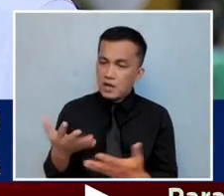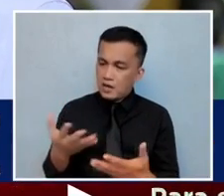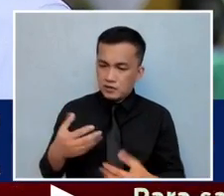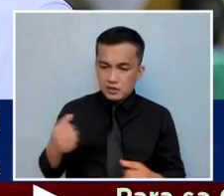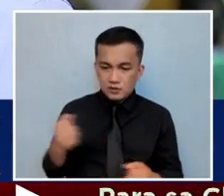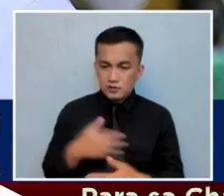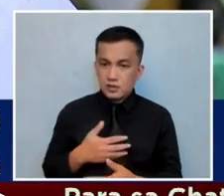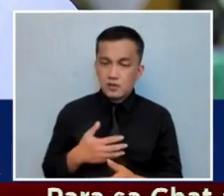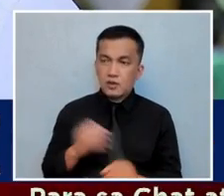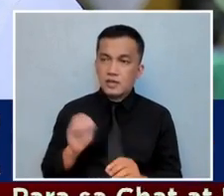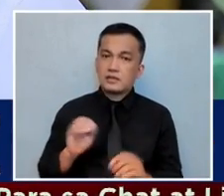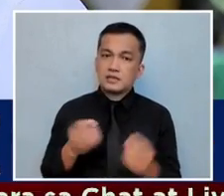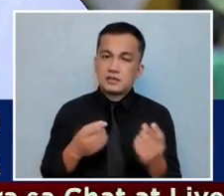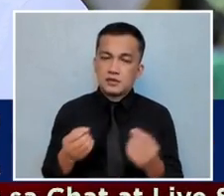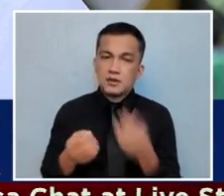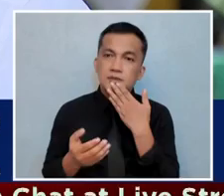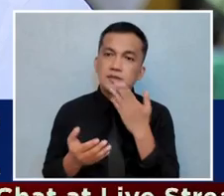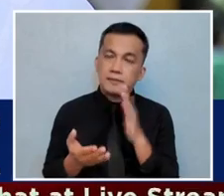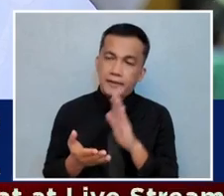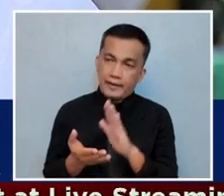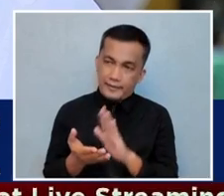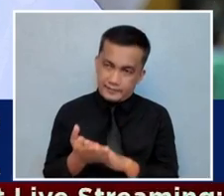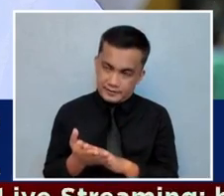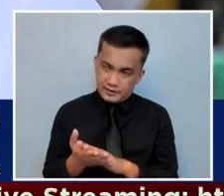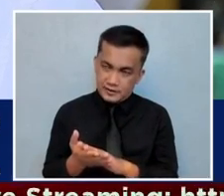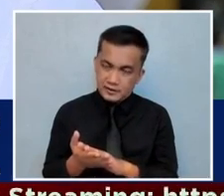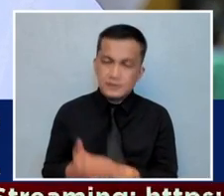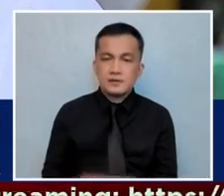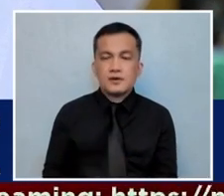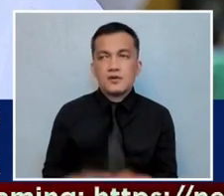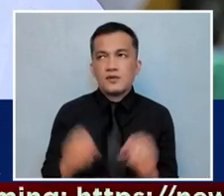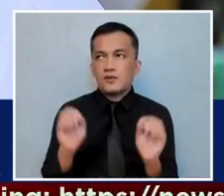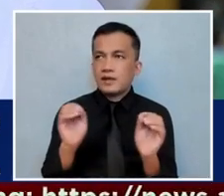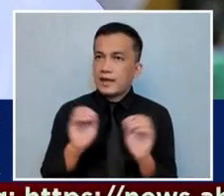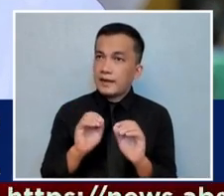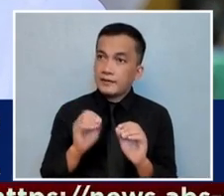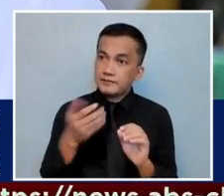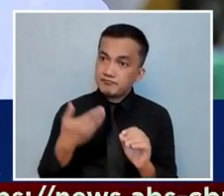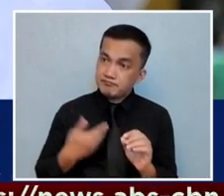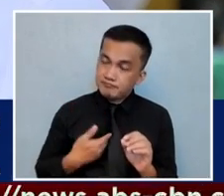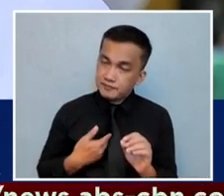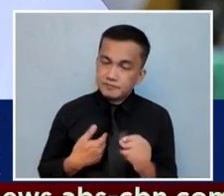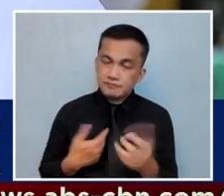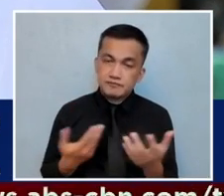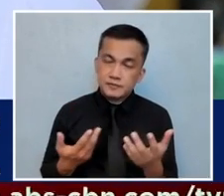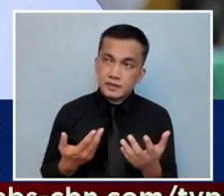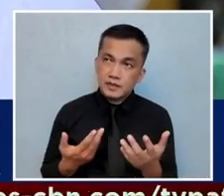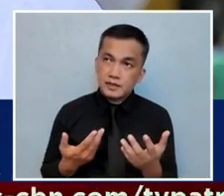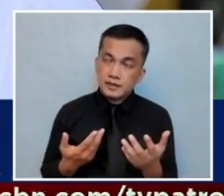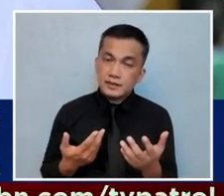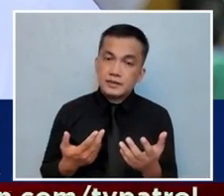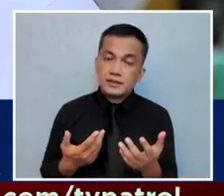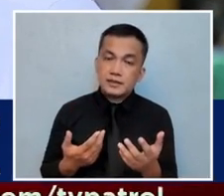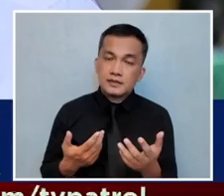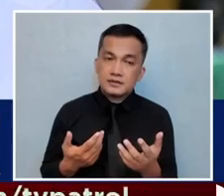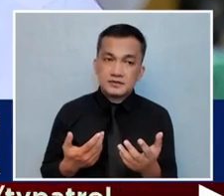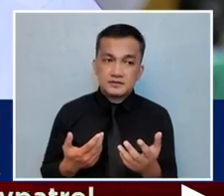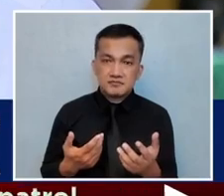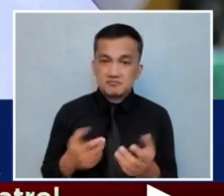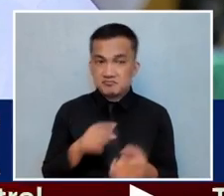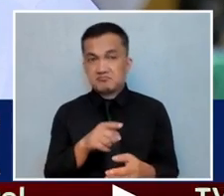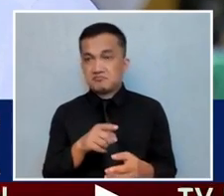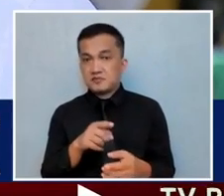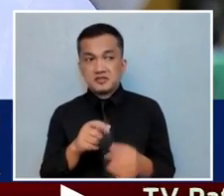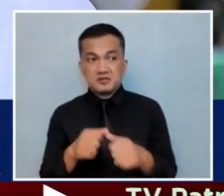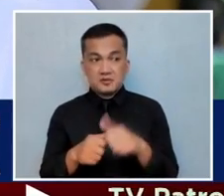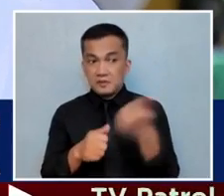wala ka namang ginagawang masama. Wala kang... At At hindi katulad ng mga ibang